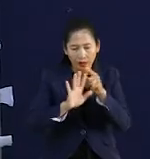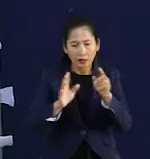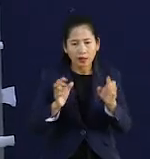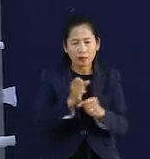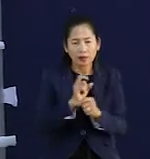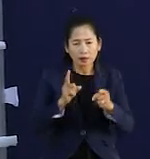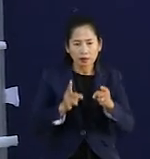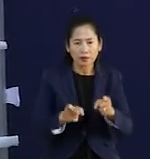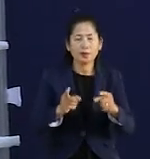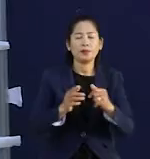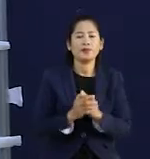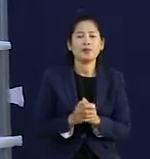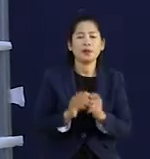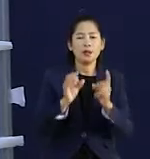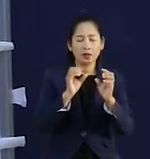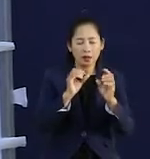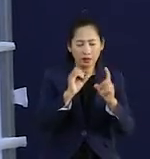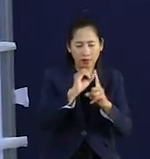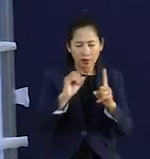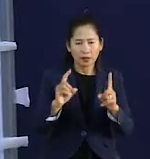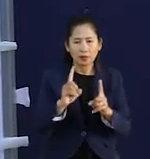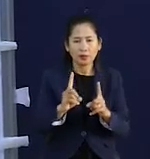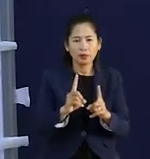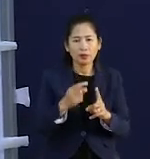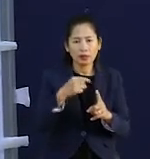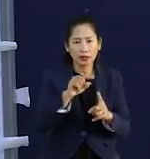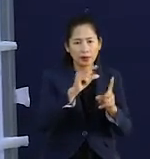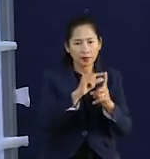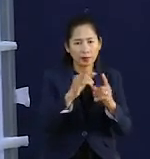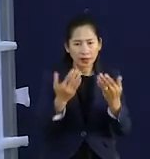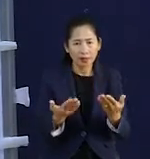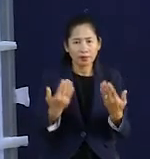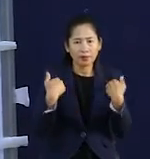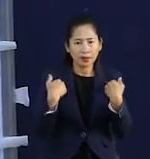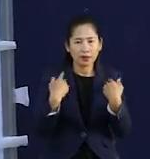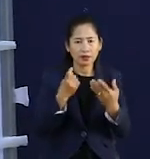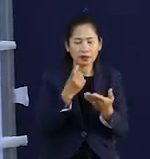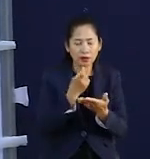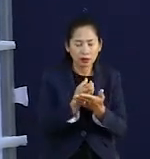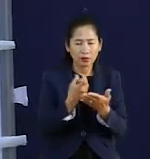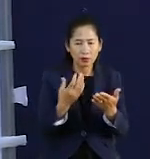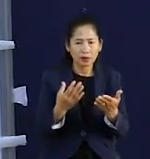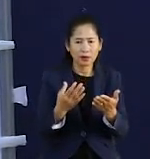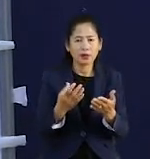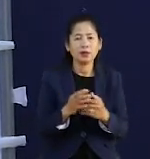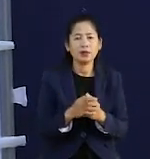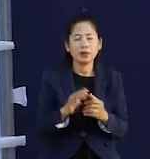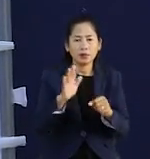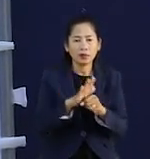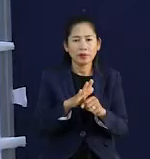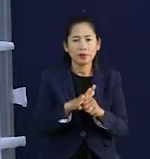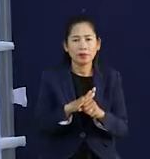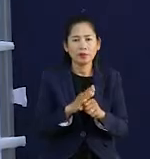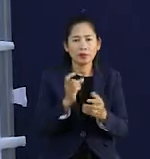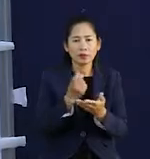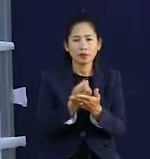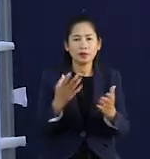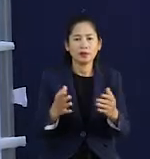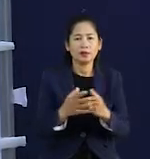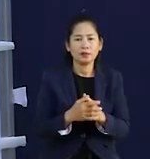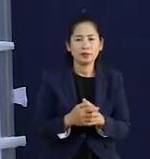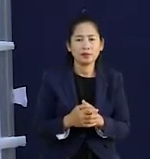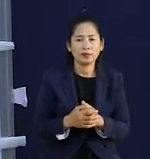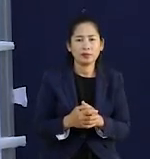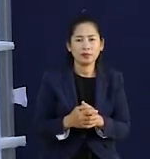ซ้ำสลบบาดละบ้าตีมวยตาเปี้ยนี่เมียนบาด นี่สำหรับกลุ่มบัมปิงโดยมัดเด็